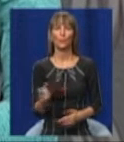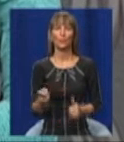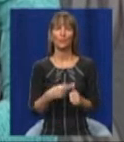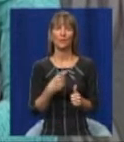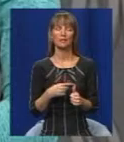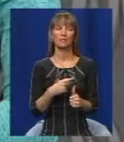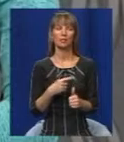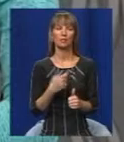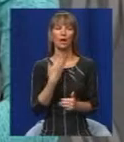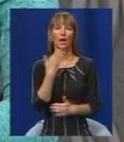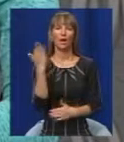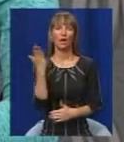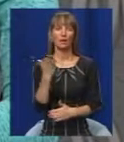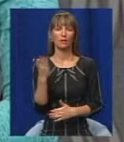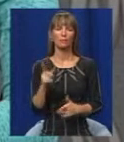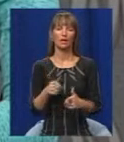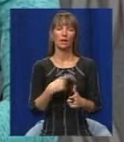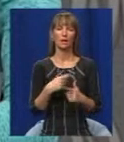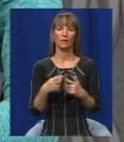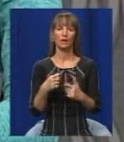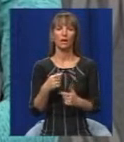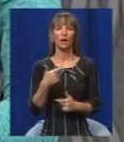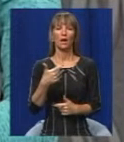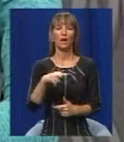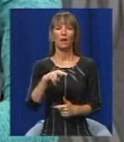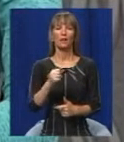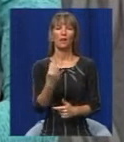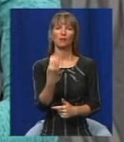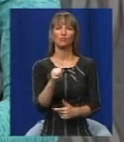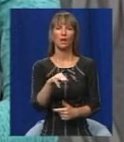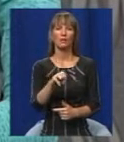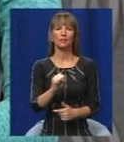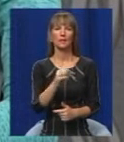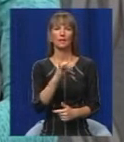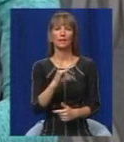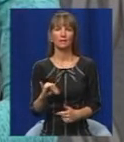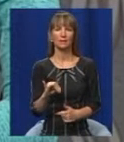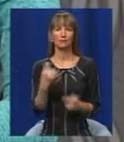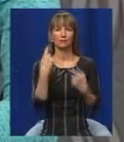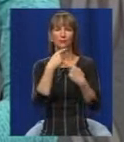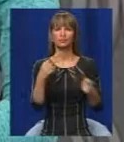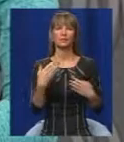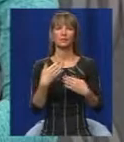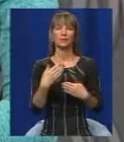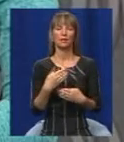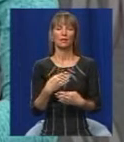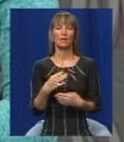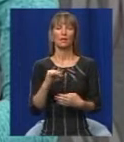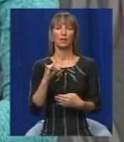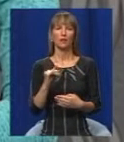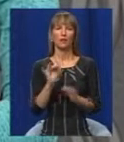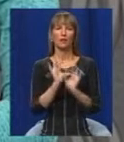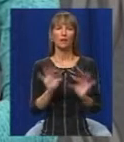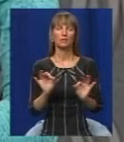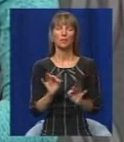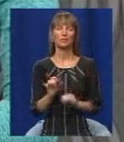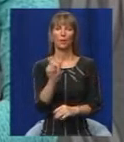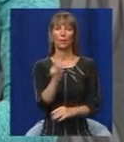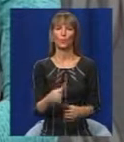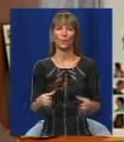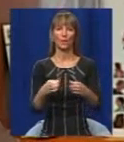ораторами або глашатаями вони потім були. А вони обмінювалися інформацією, вони доносили певній аудиторії якусь там